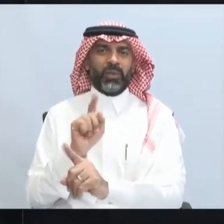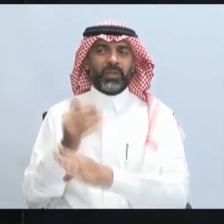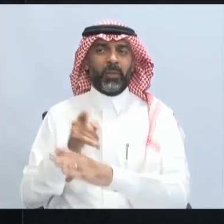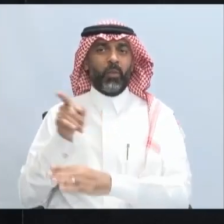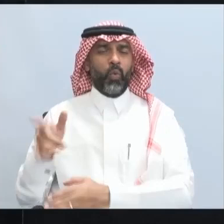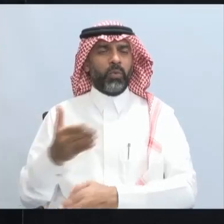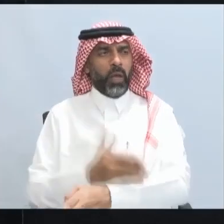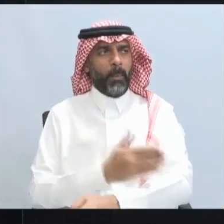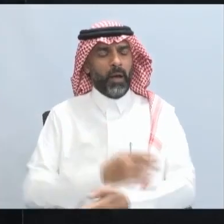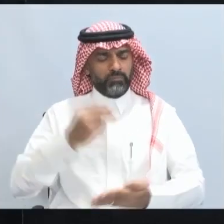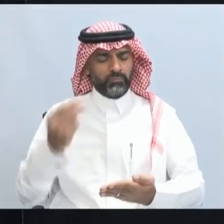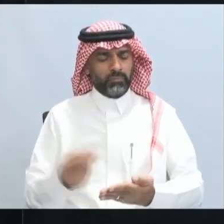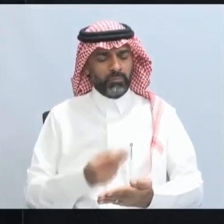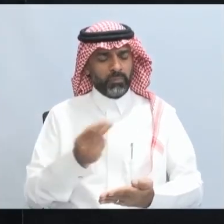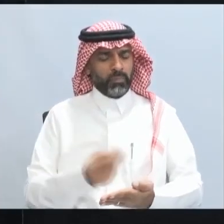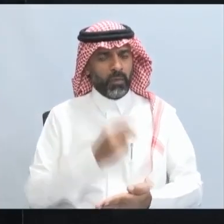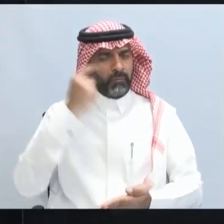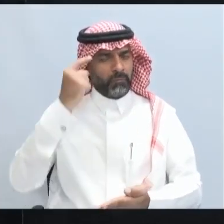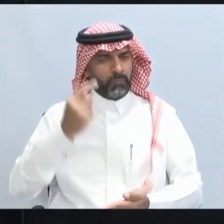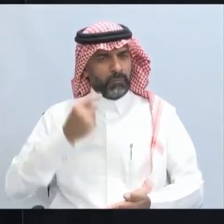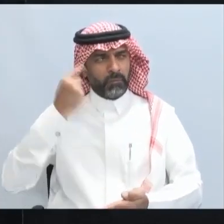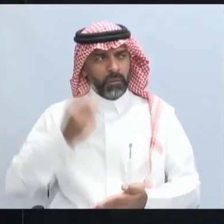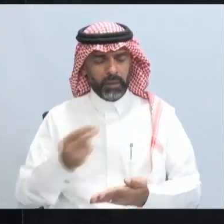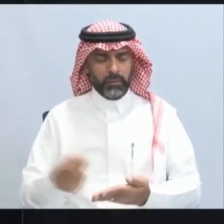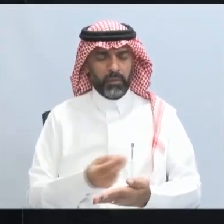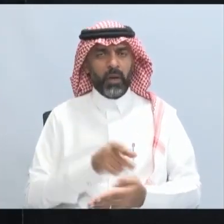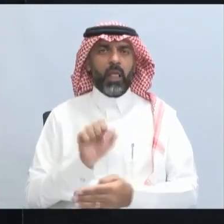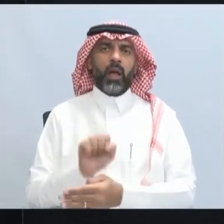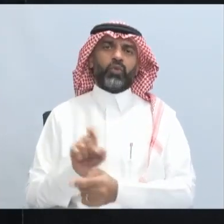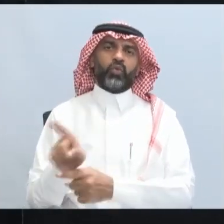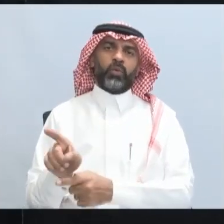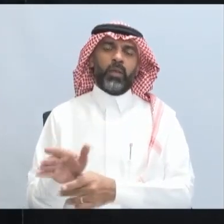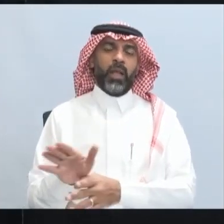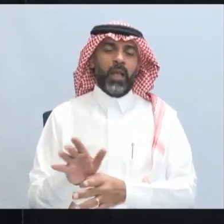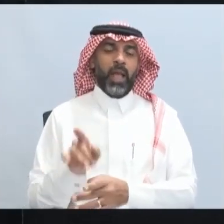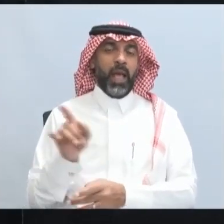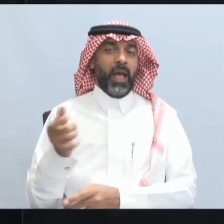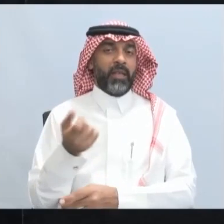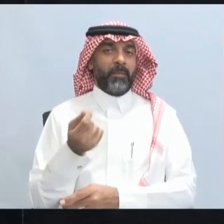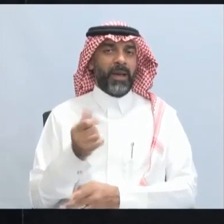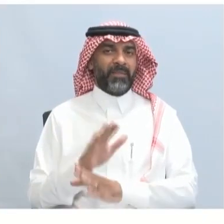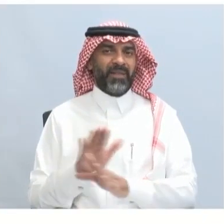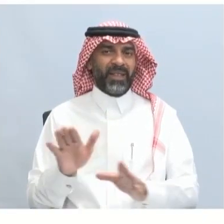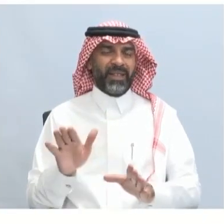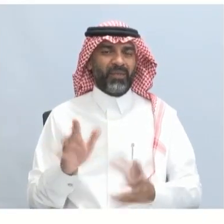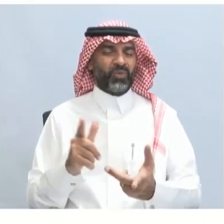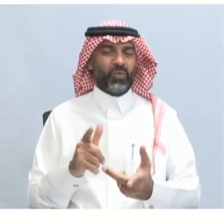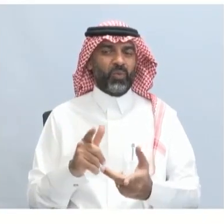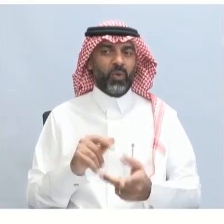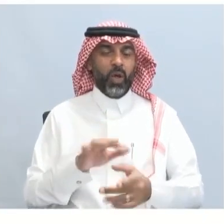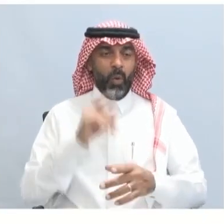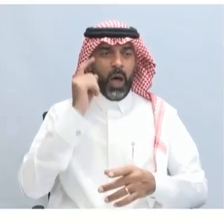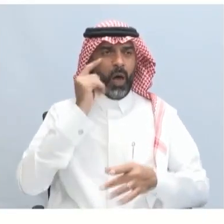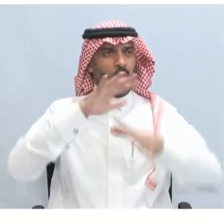انامل فاذا هذا الشيء هو الذي املكه والعنصر غير المالي هذا هو نصف بتت